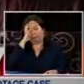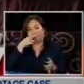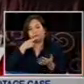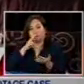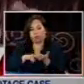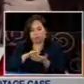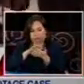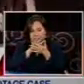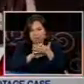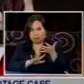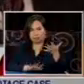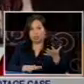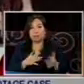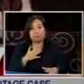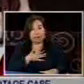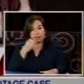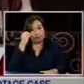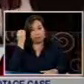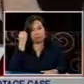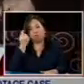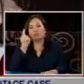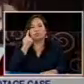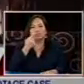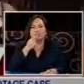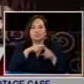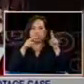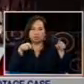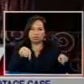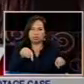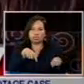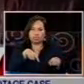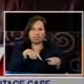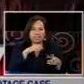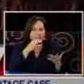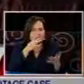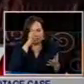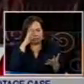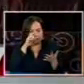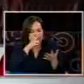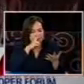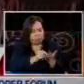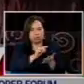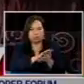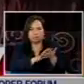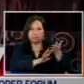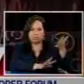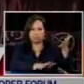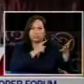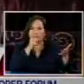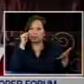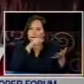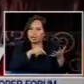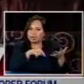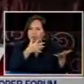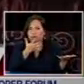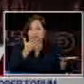there is no, this is just my opinion, no? There is no known legal defense against a fabricated or